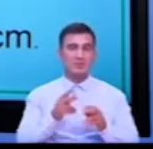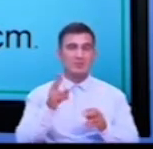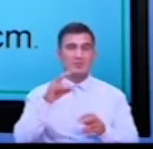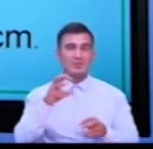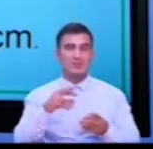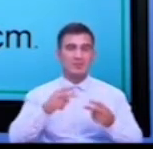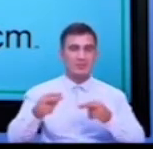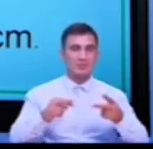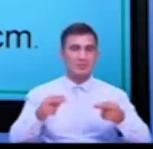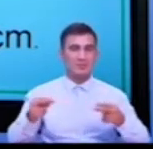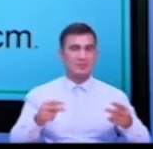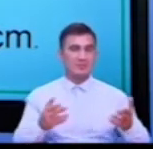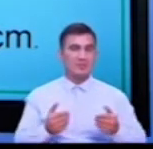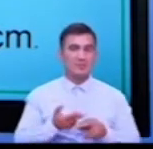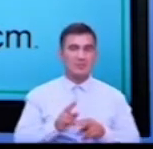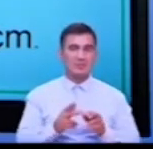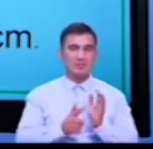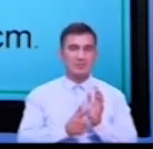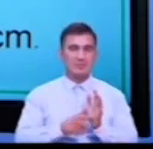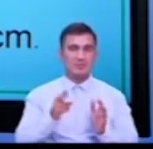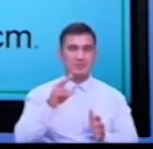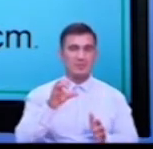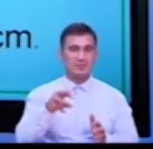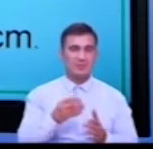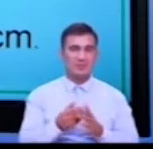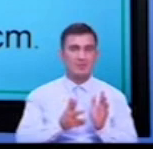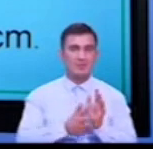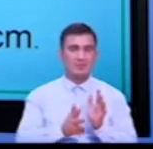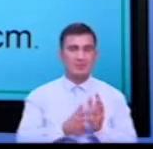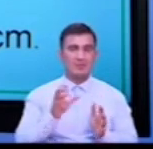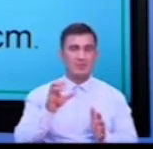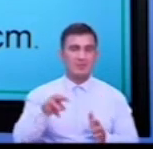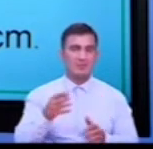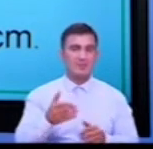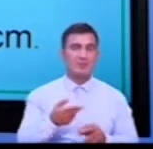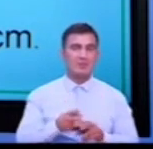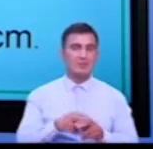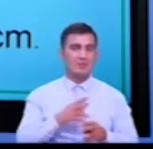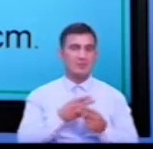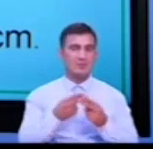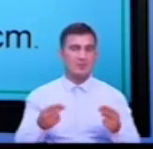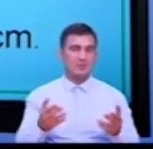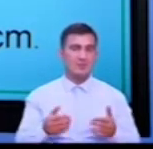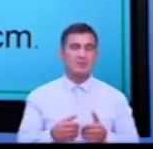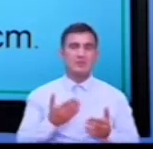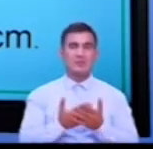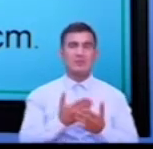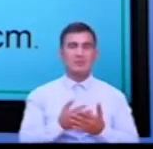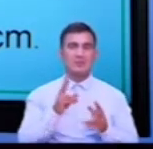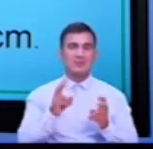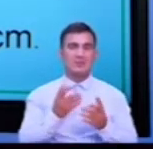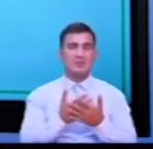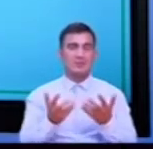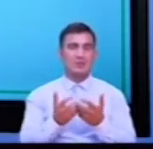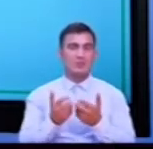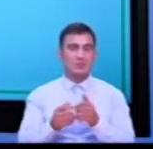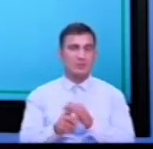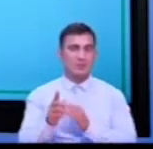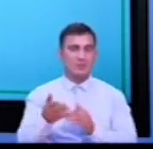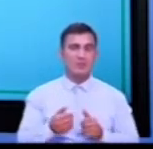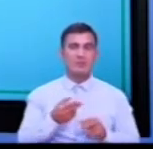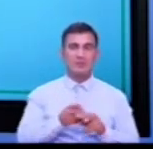desimetrga teng bo'ladi va natijada 7 desimetr 8 santimetr hosil bo'ldi. Endi esa misollarni yechishni